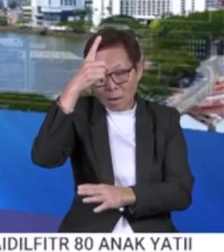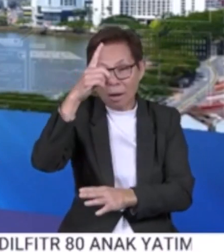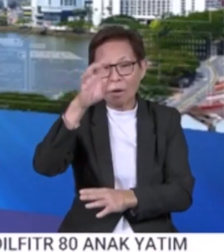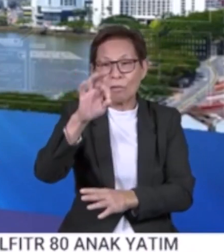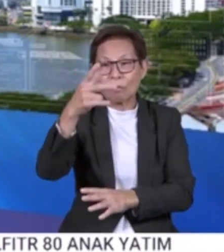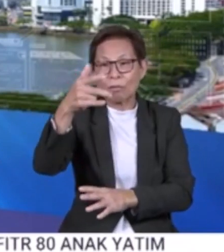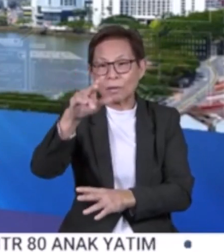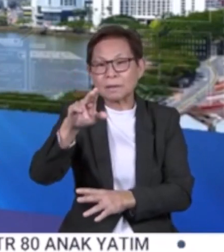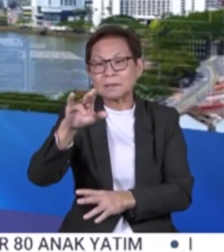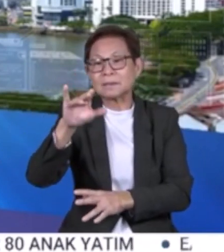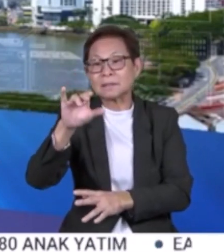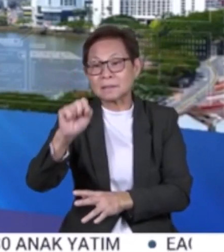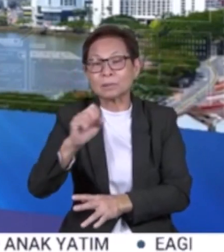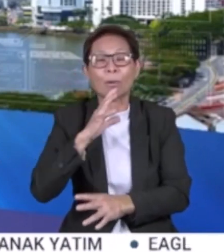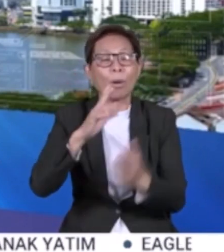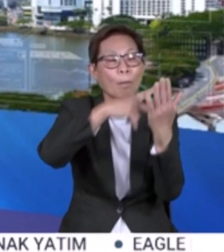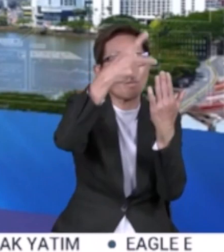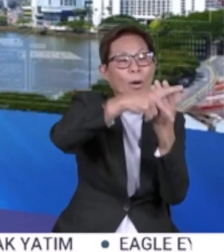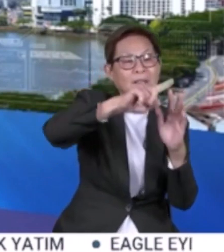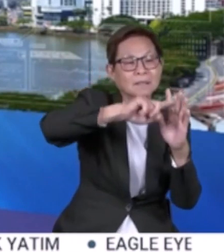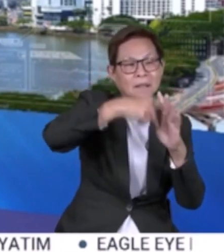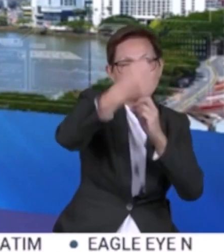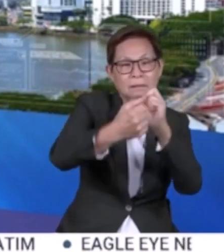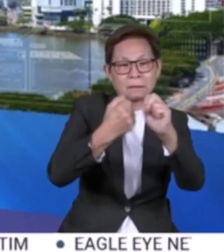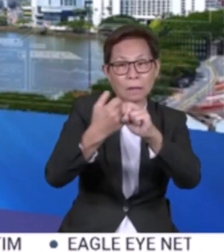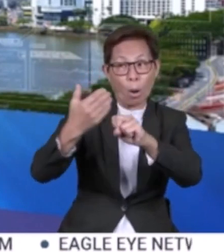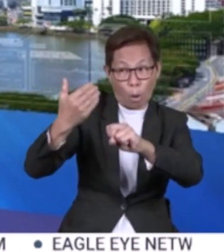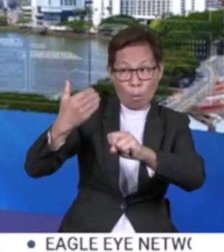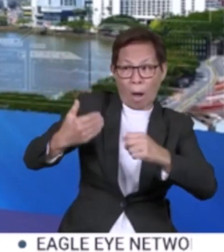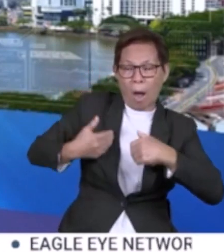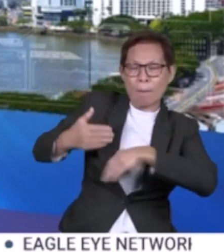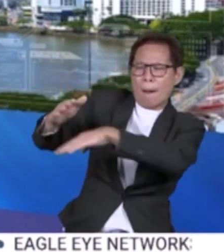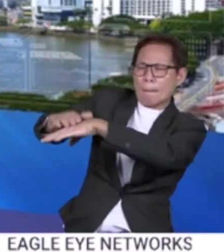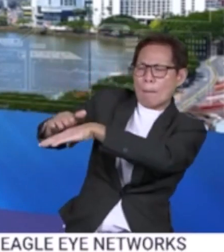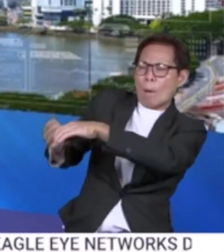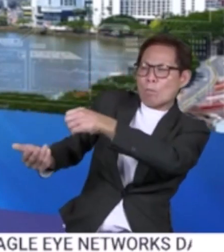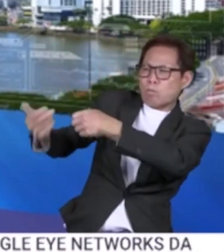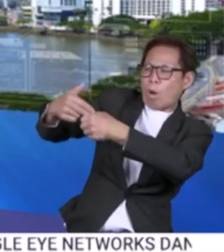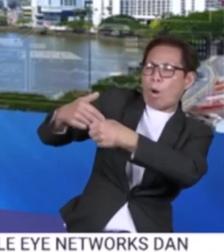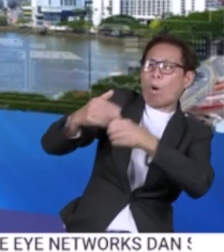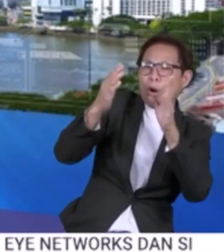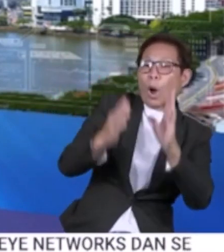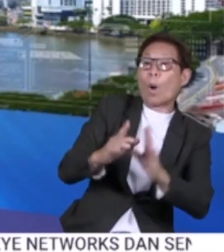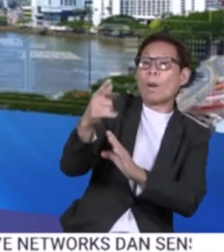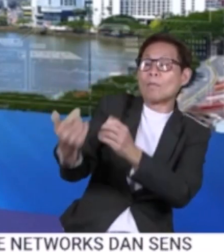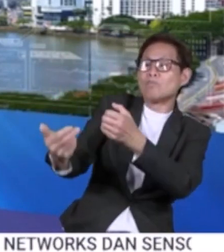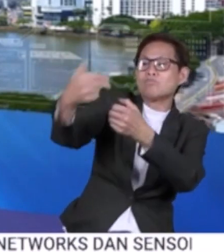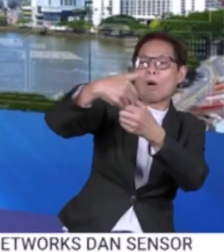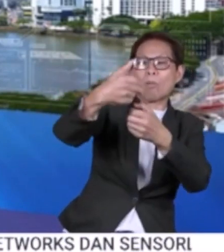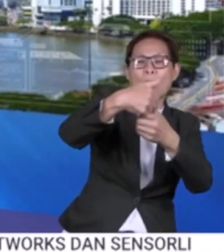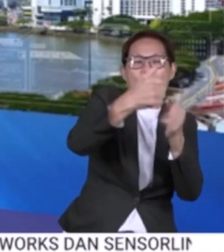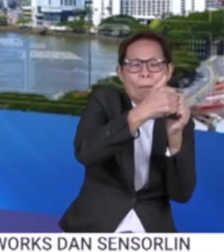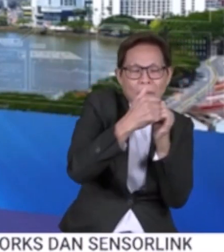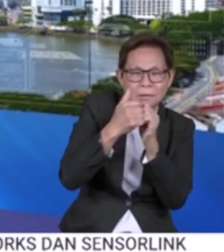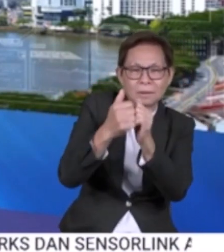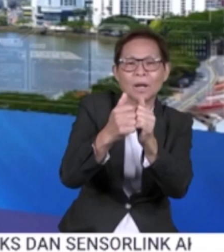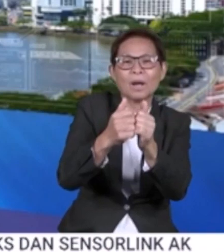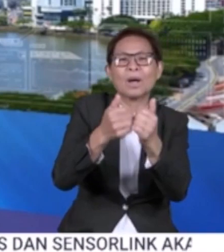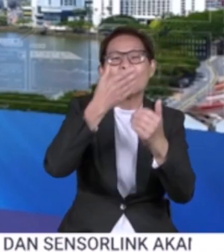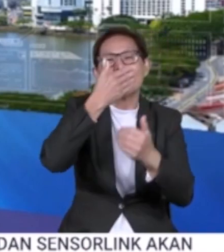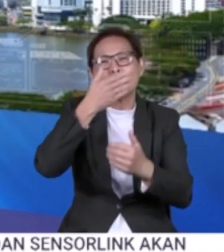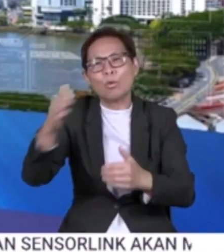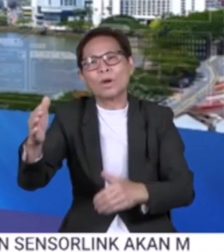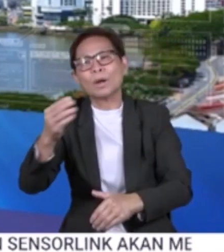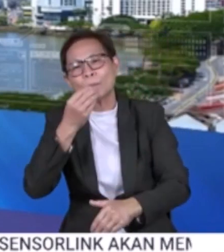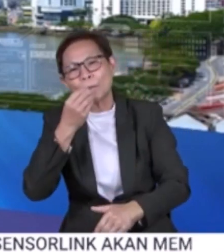berkata program yang dimuliakan sejak tahun lepas turut mengajak penyertaan dari kaum lain untuk sama-sama berbuka